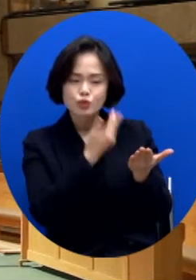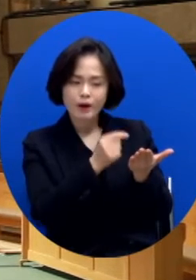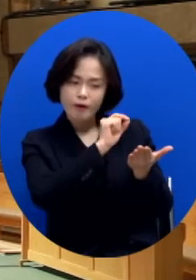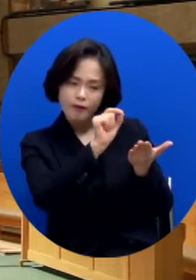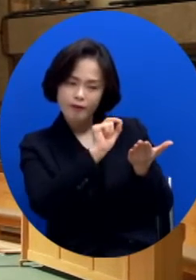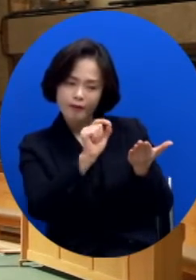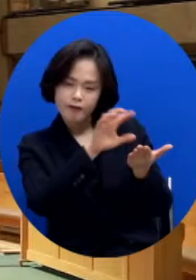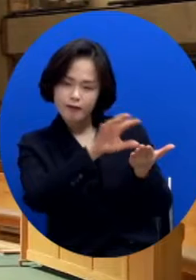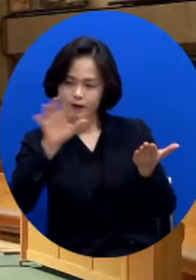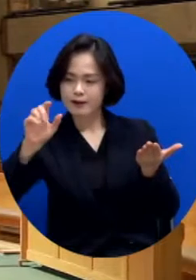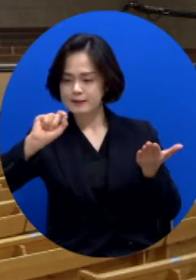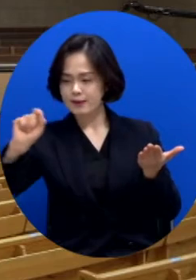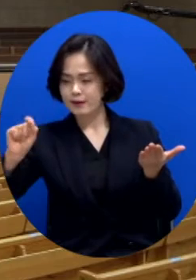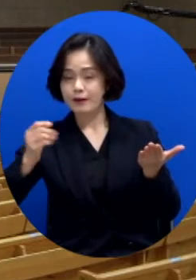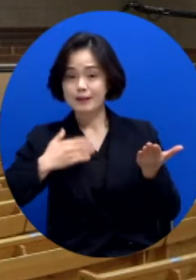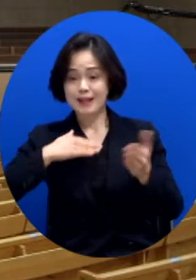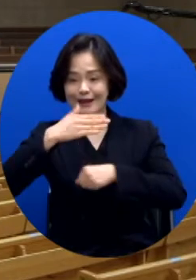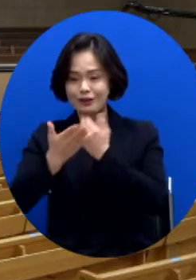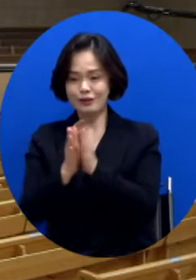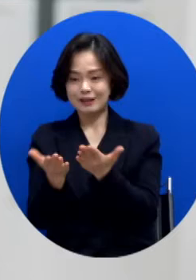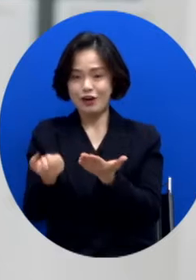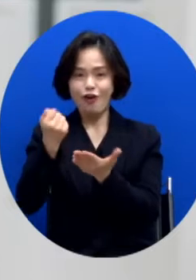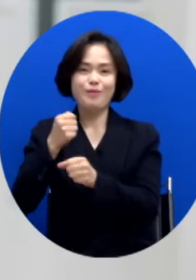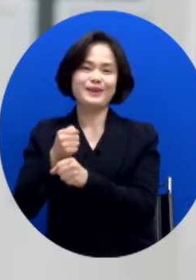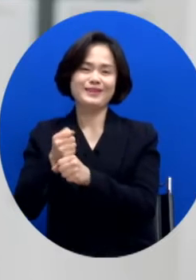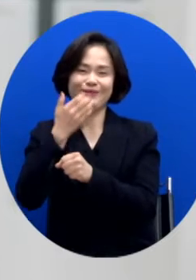자신만의 성경책을 만들 수 있습니다.